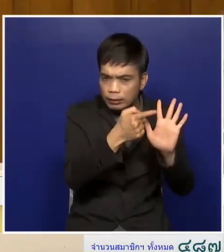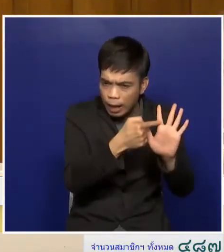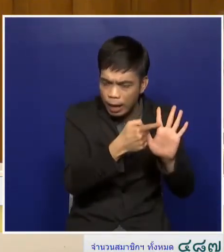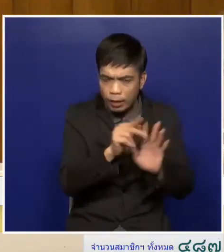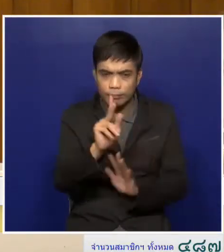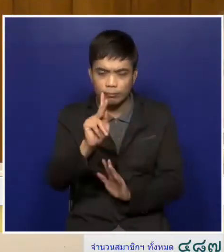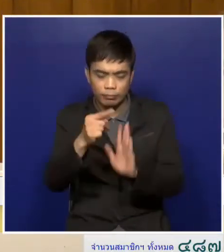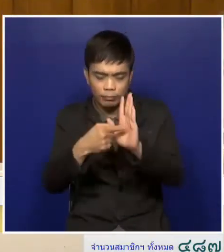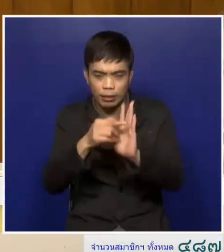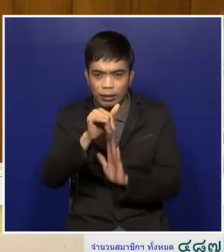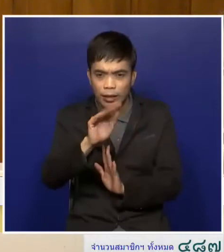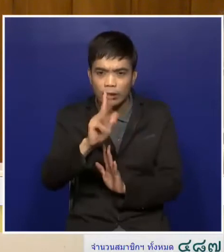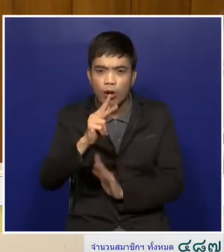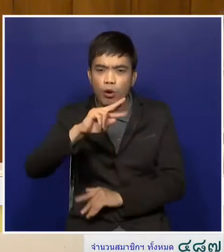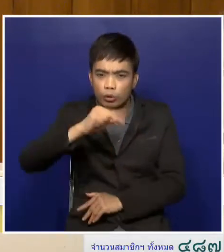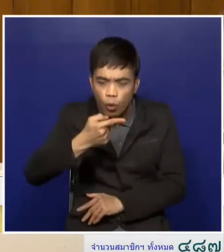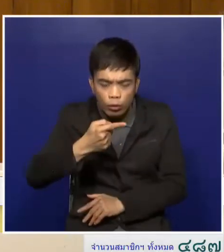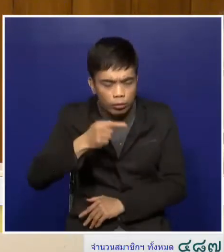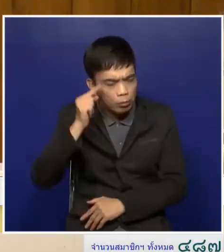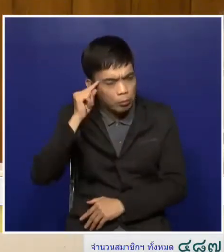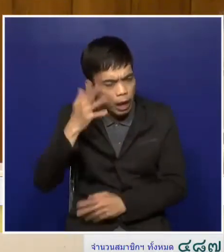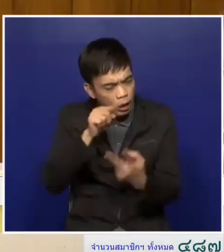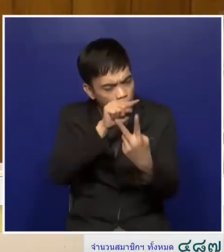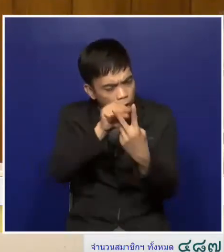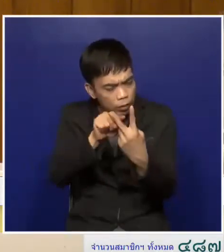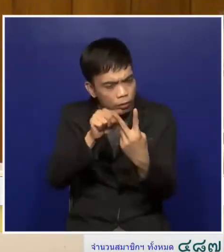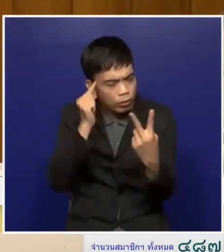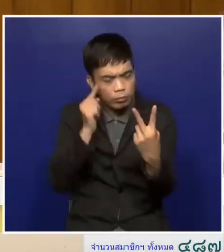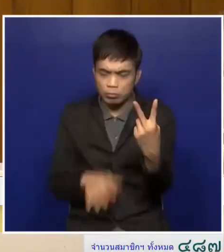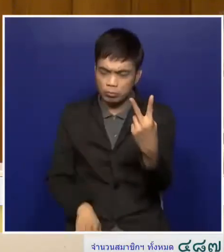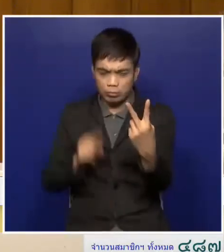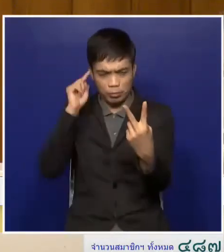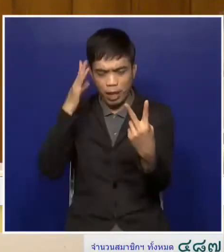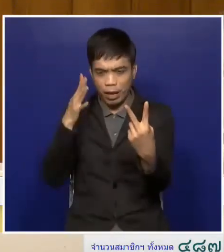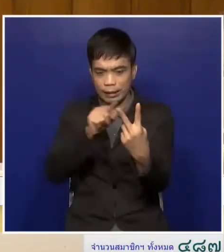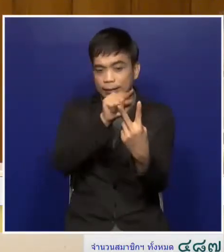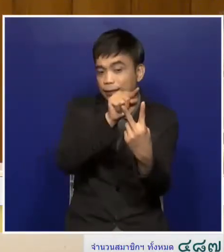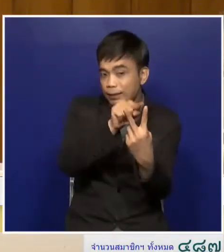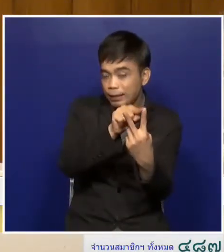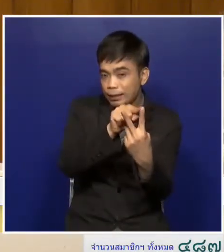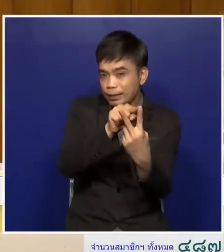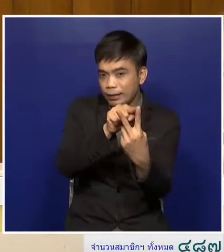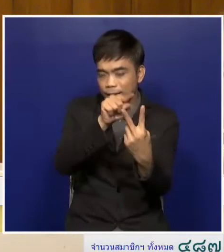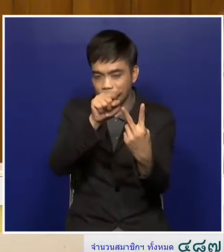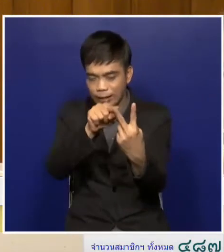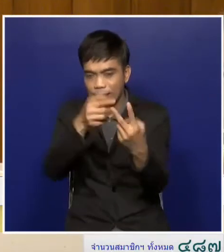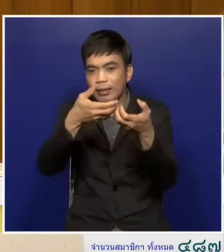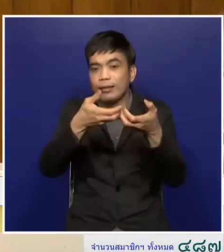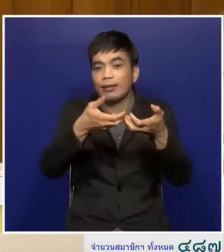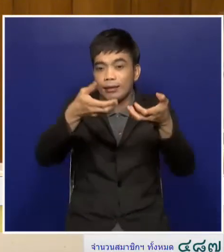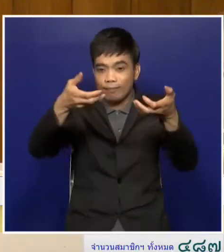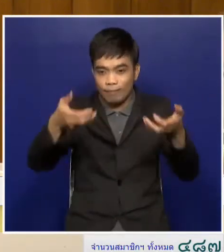ับผมขอเรียนทานว่า กันชาและกนชงนั้นมีการแยกกนด้วย